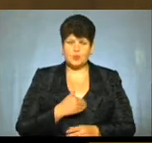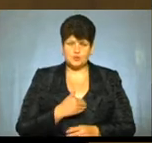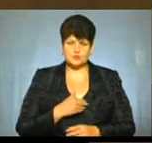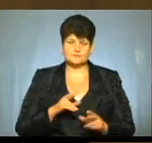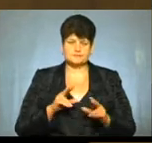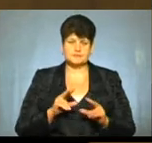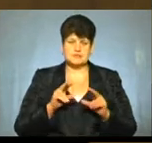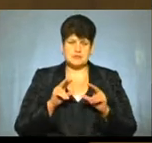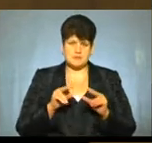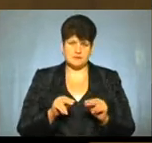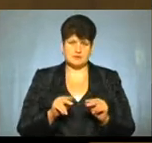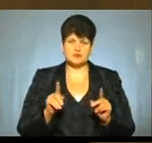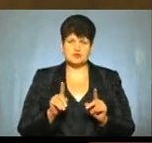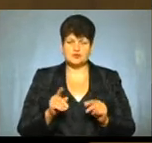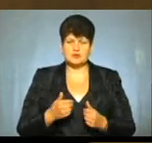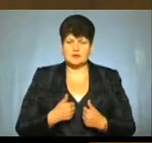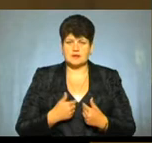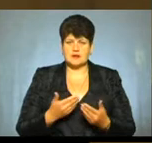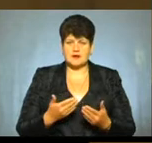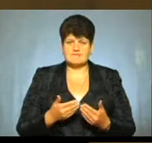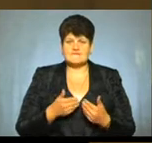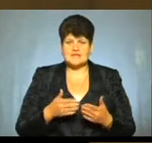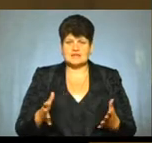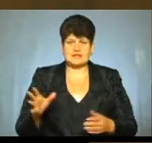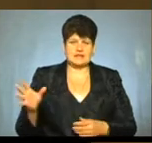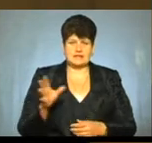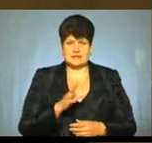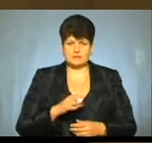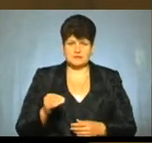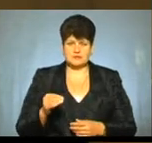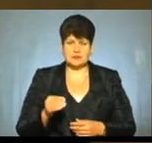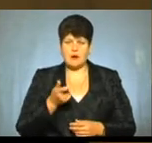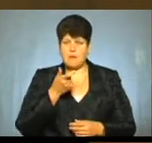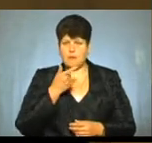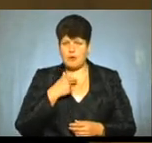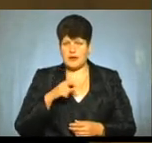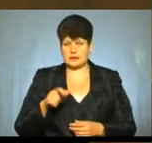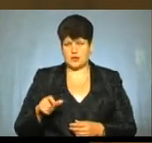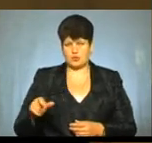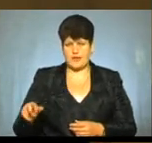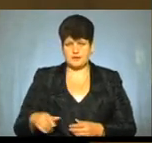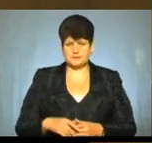Хочу запевнити, що я відкритий для усіх порядних людей,